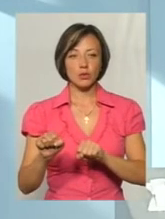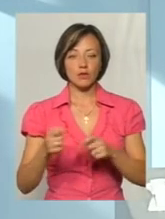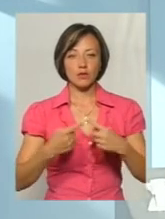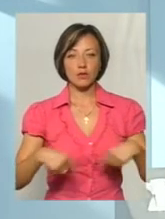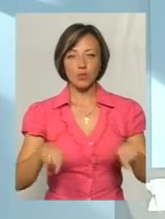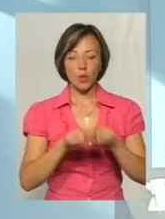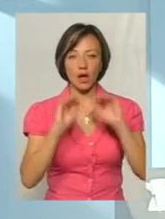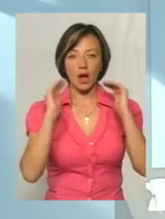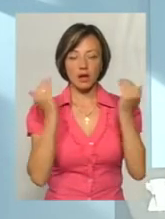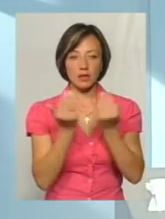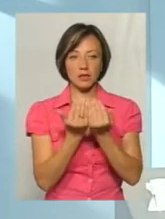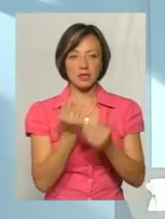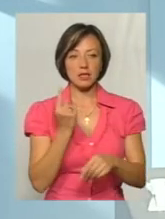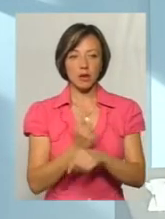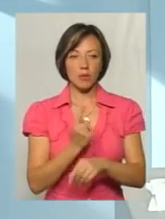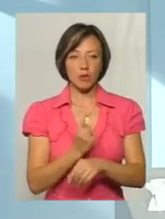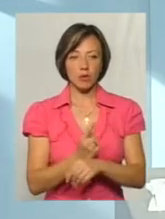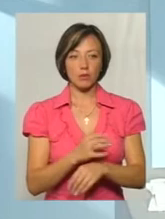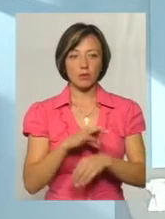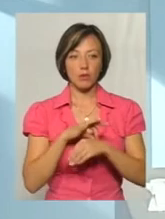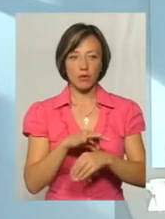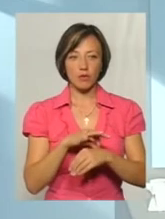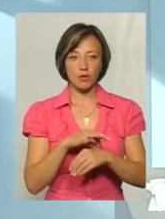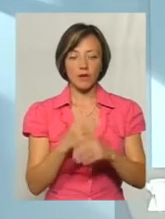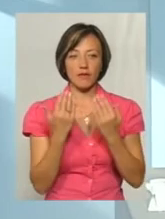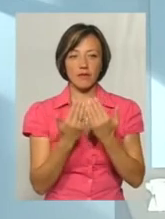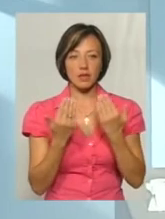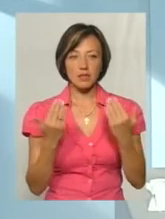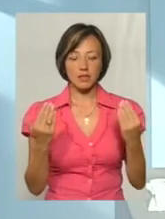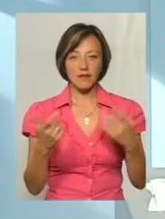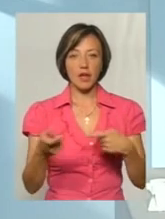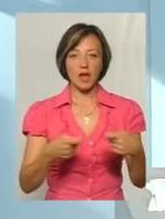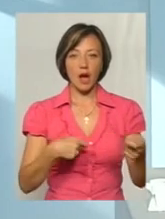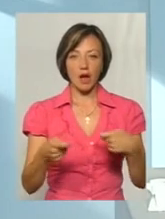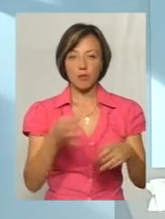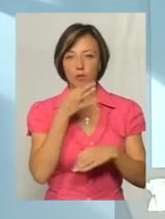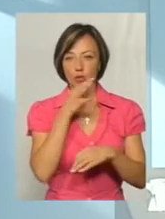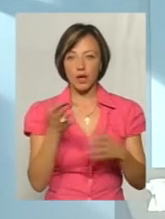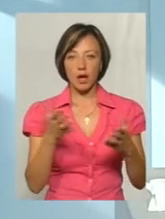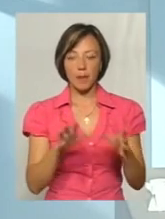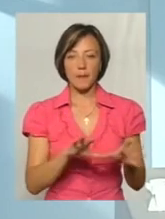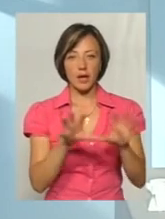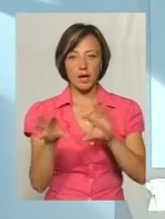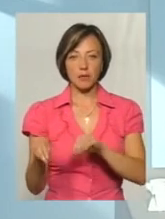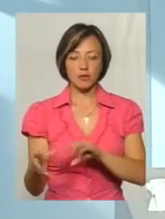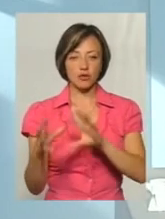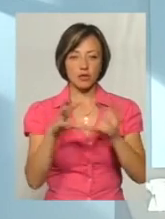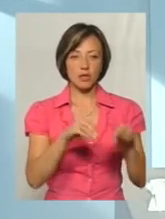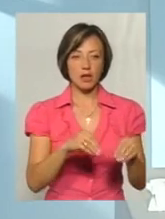зоні карантину заборонено проводити виставки, ярмарки і будь-яке переміщення